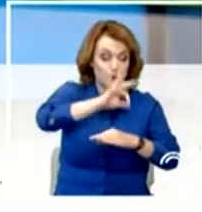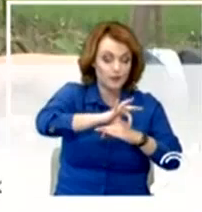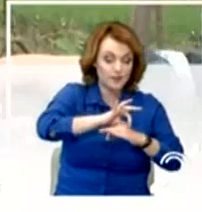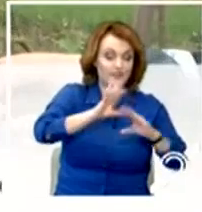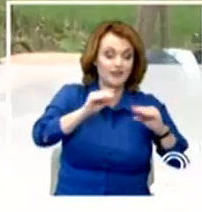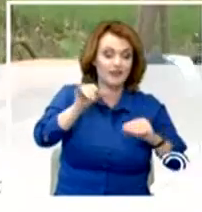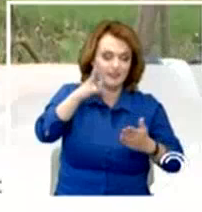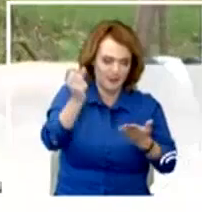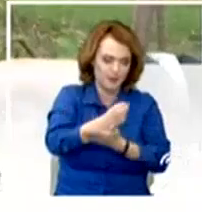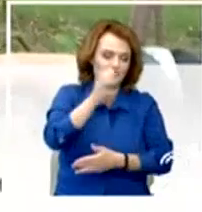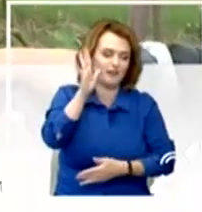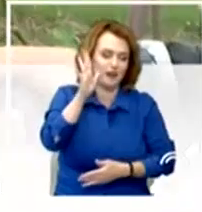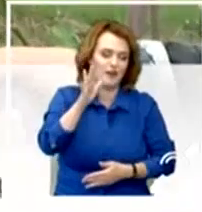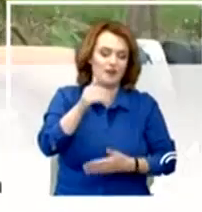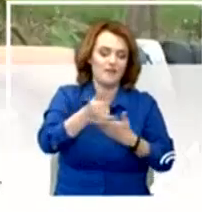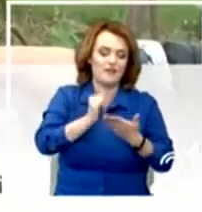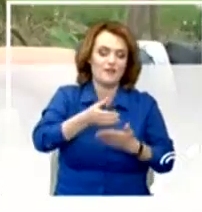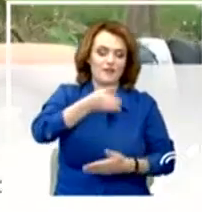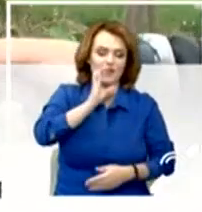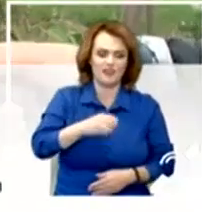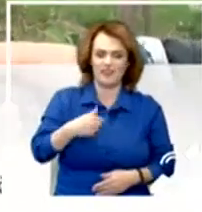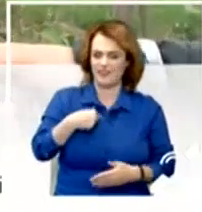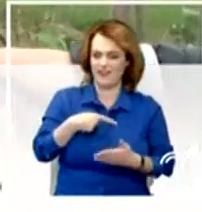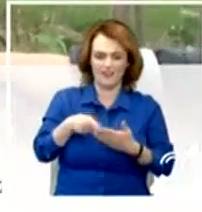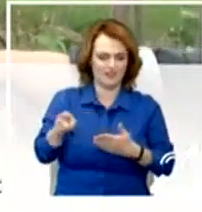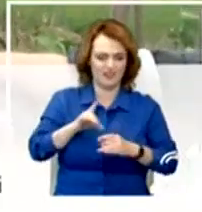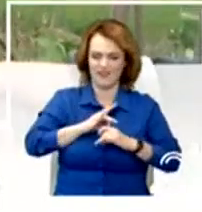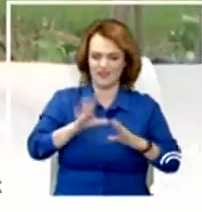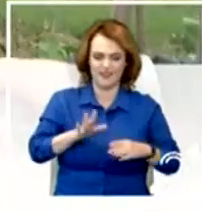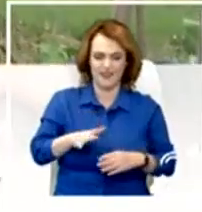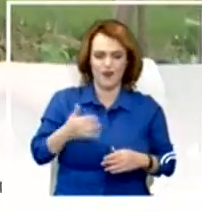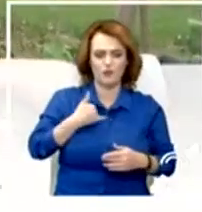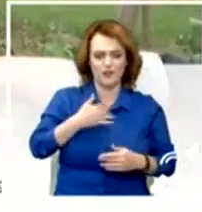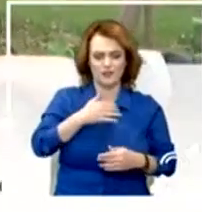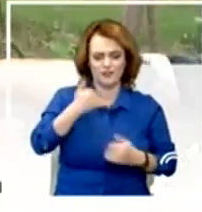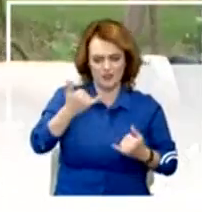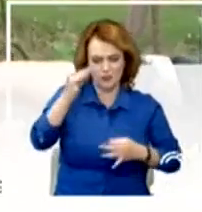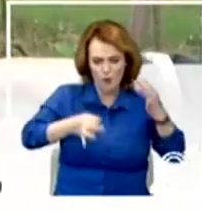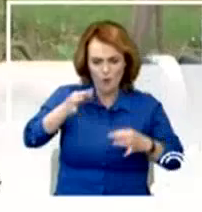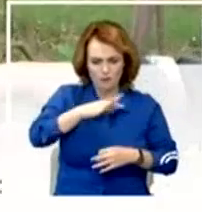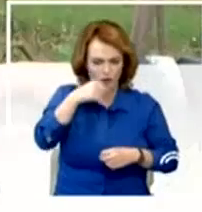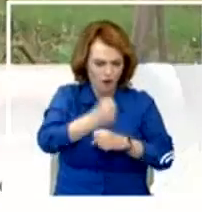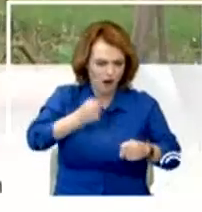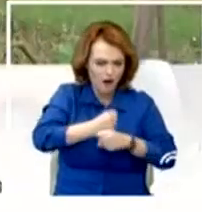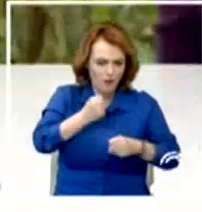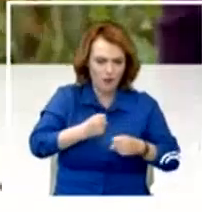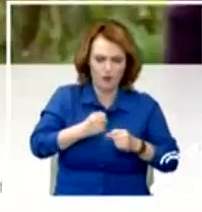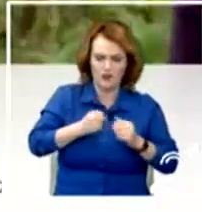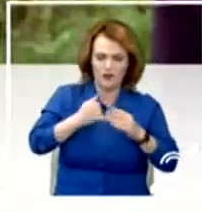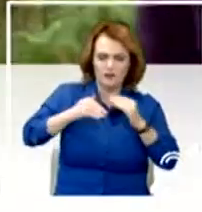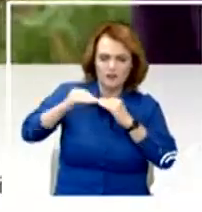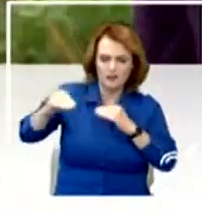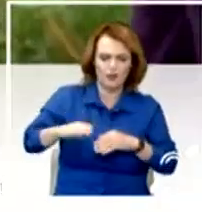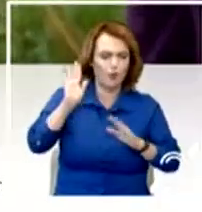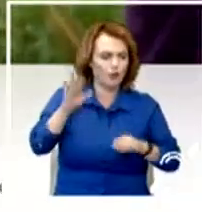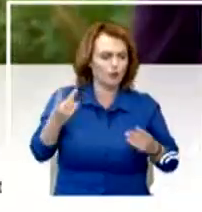must. Noi nu sărbătorim, că noi muncim. Mamă, e toamnă, avem de strâns pe dealuri, strângem roadă.